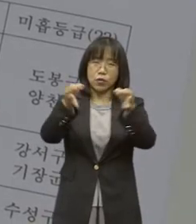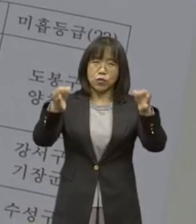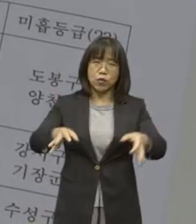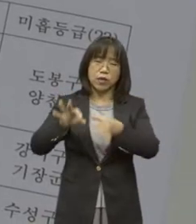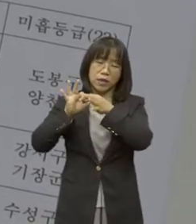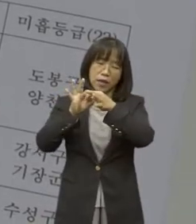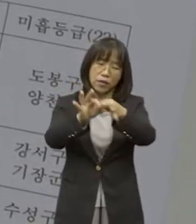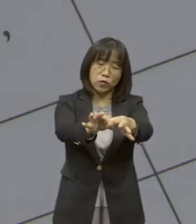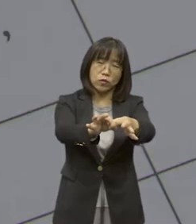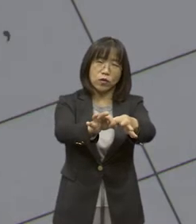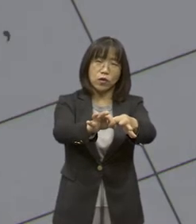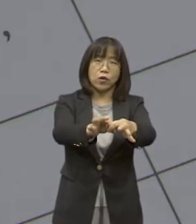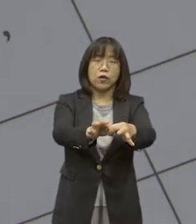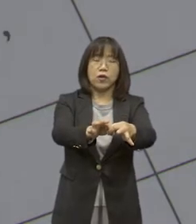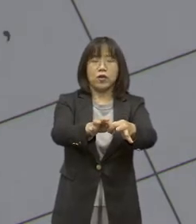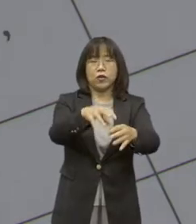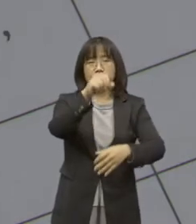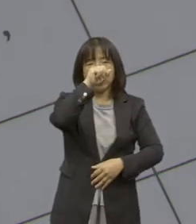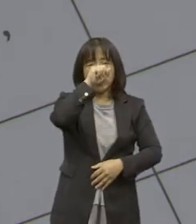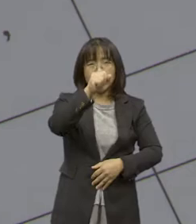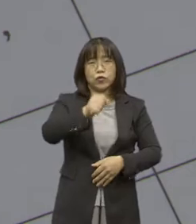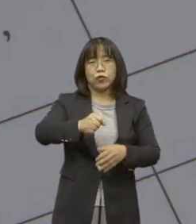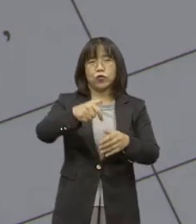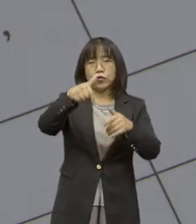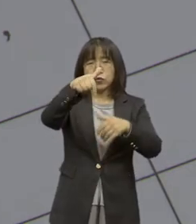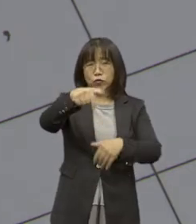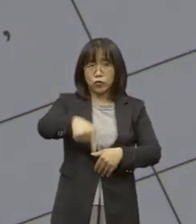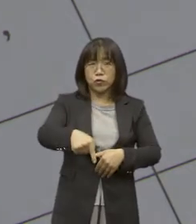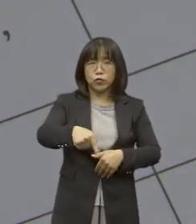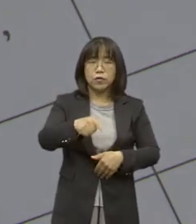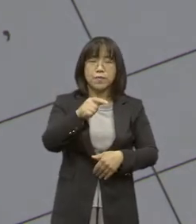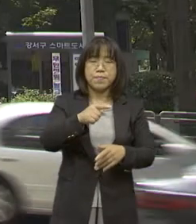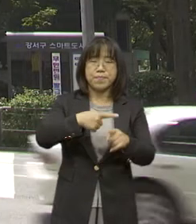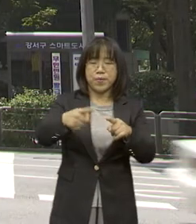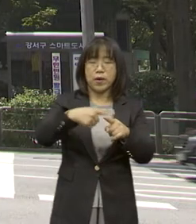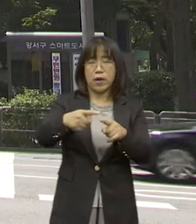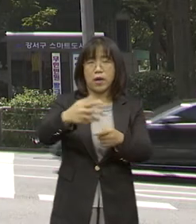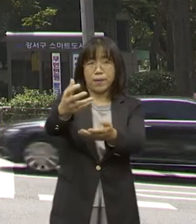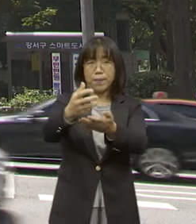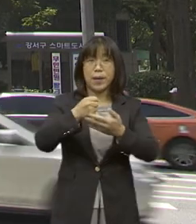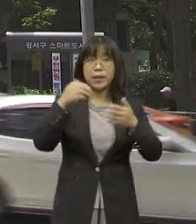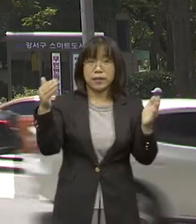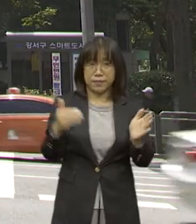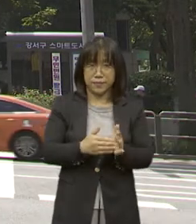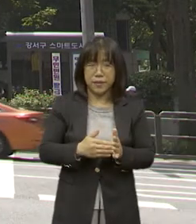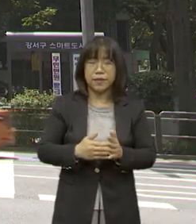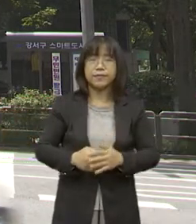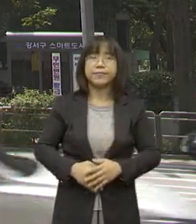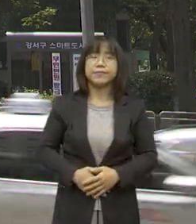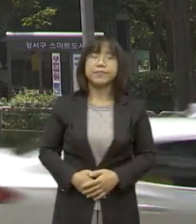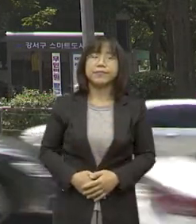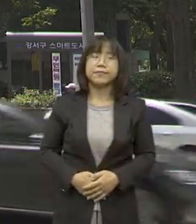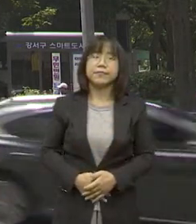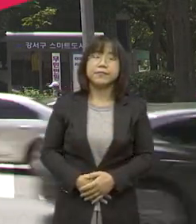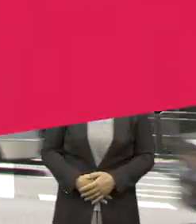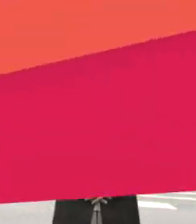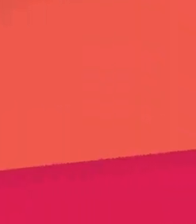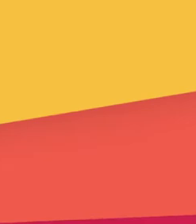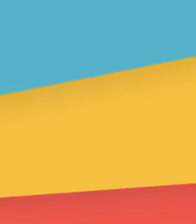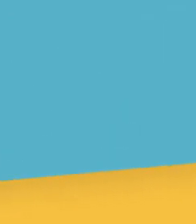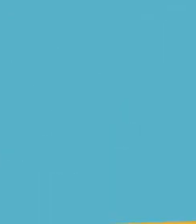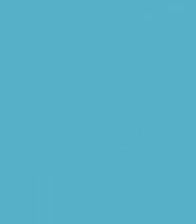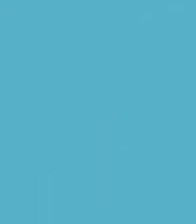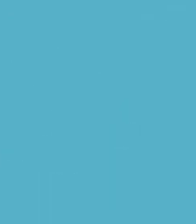우수구 선정 등 여러 기관에서 좋은 평가를 받으며 구정 발전을 위해 적극 노력하고 있습니다.